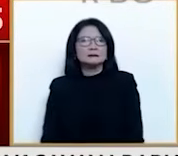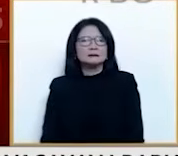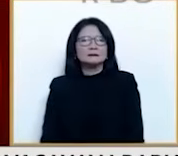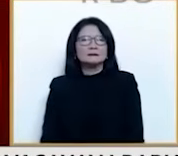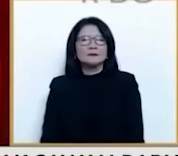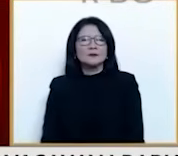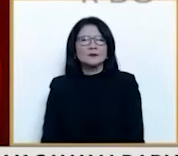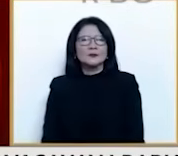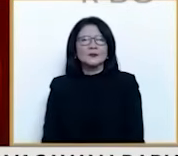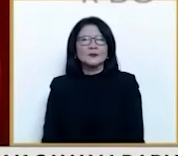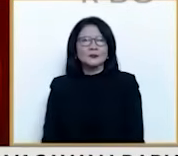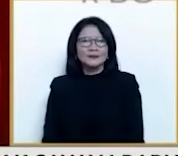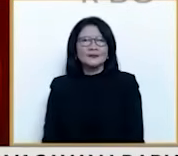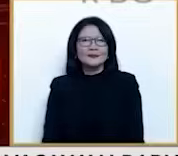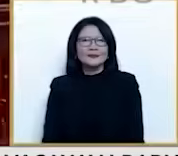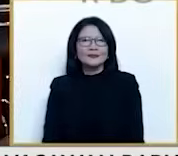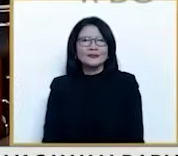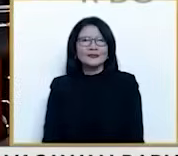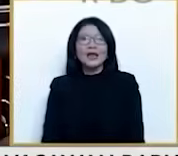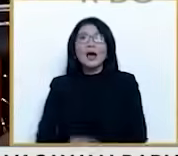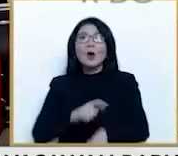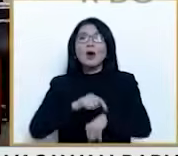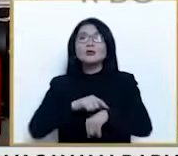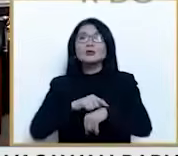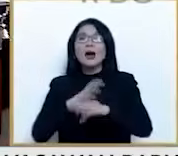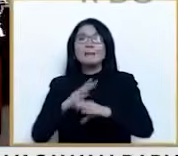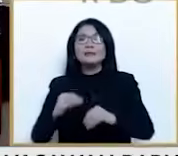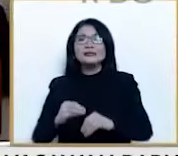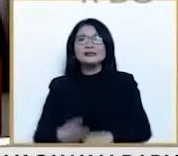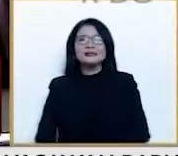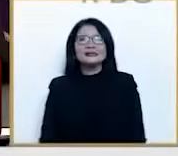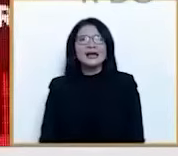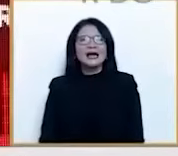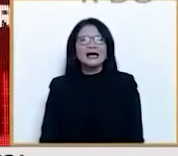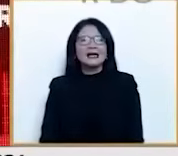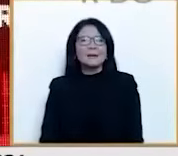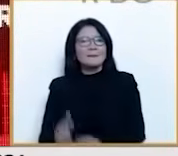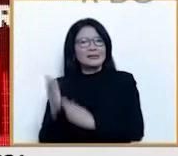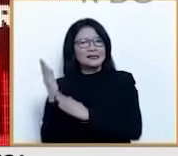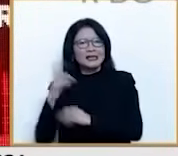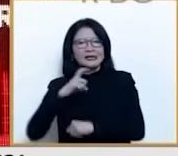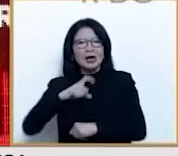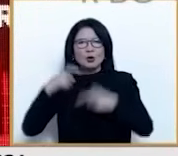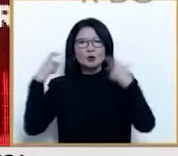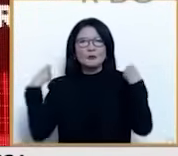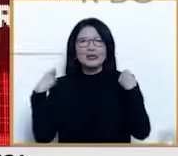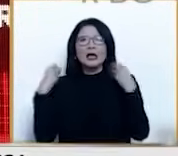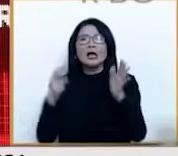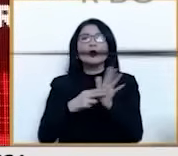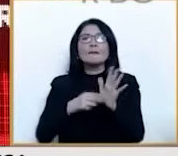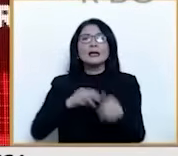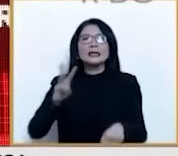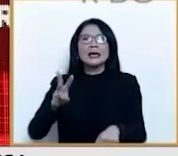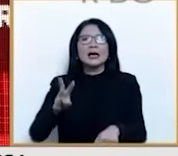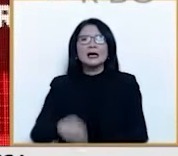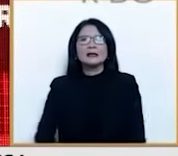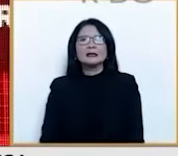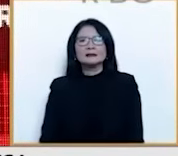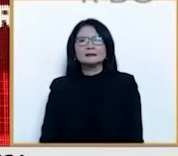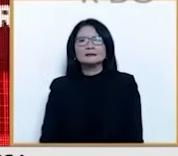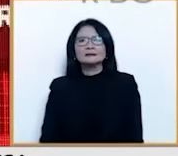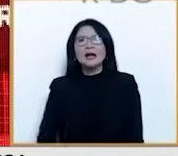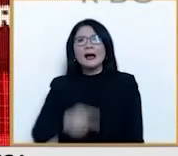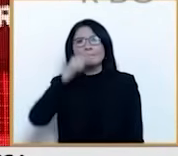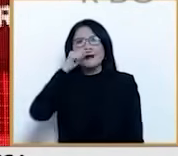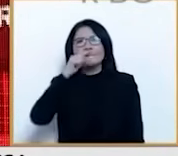Baik. Sudah habis waktunya. Berikutnya juga kami persilakan kepada calon gubernur nomor urut 3, Bapak Pramono Anung, untuk